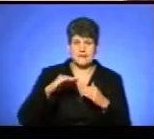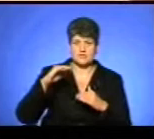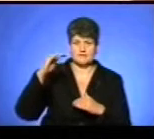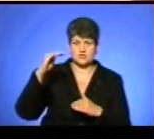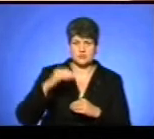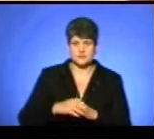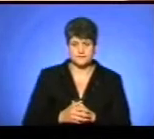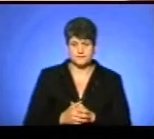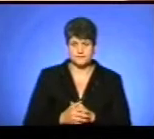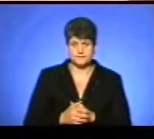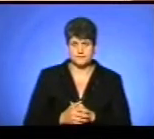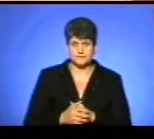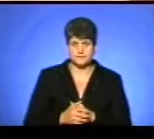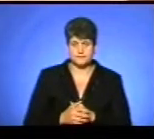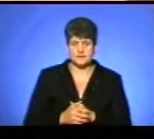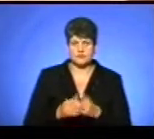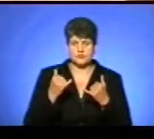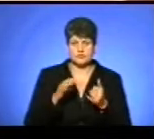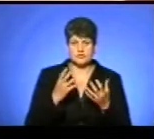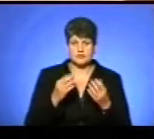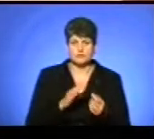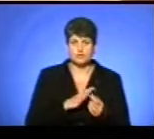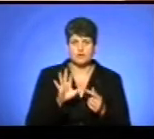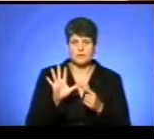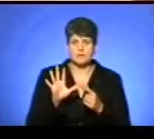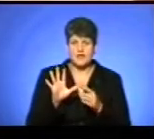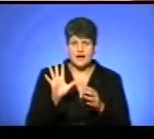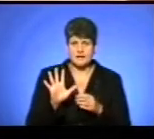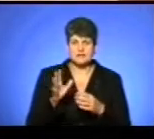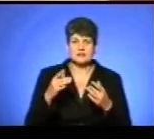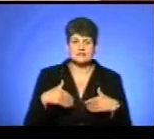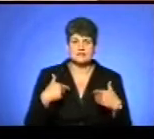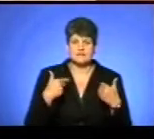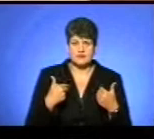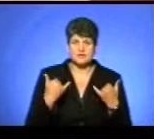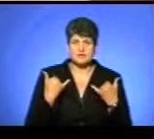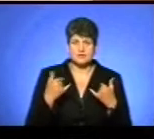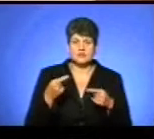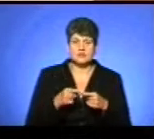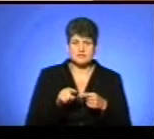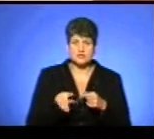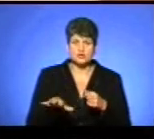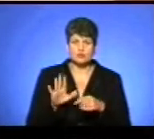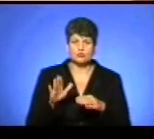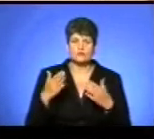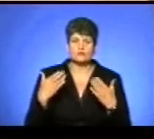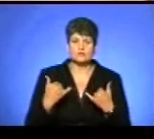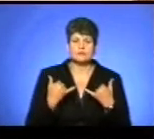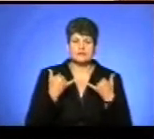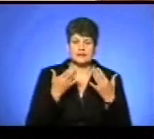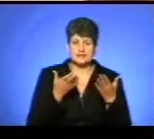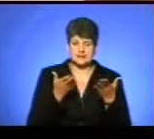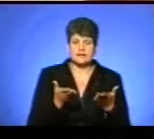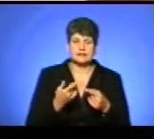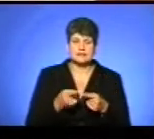На сьогоднішній день це було біля 5 звернень людей, які вже сьогодні будуть на цій зоні відпочивати. І ми для них